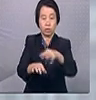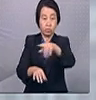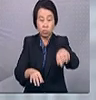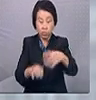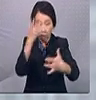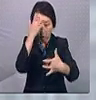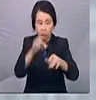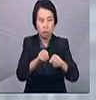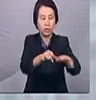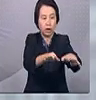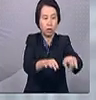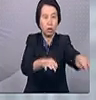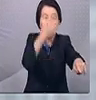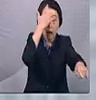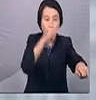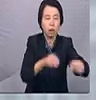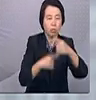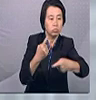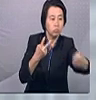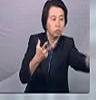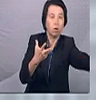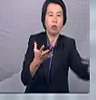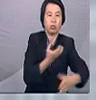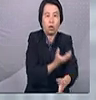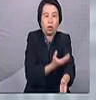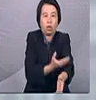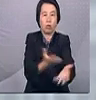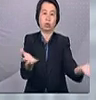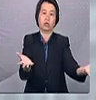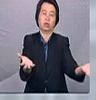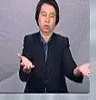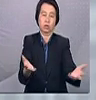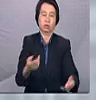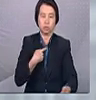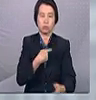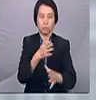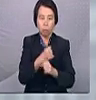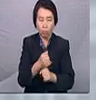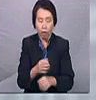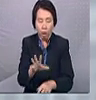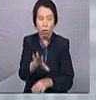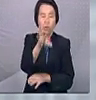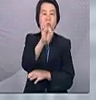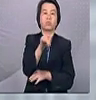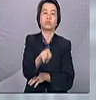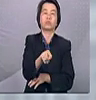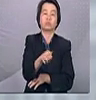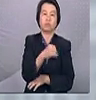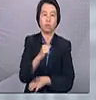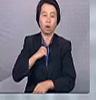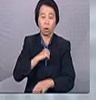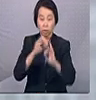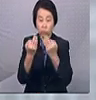dan sebagainya. Jadi bila kita ada data ataupun kita dapat kesan yang ahli